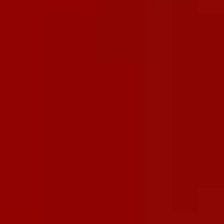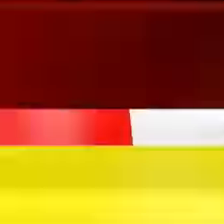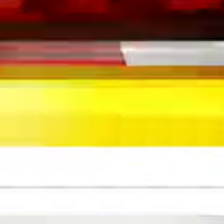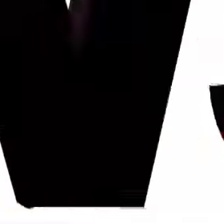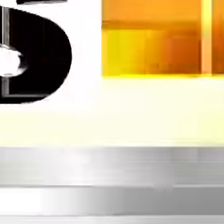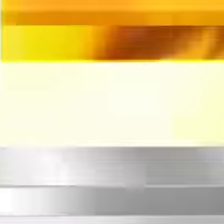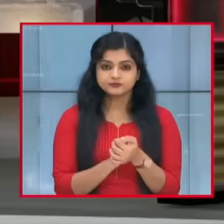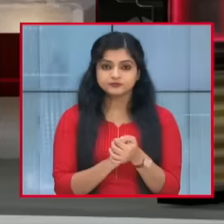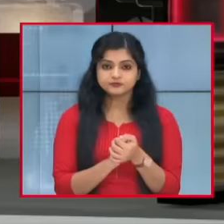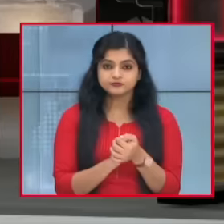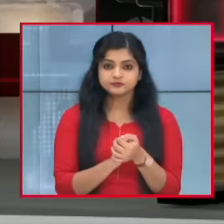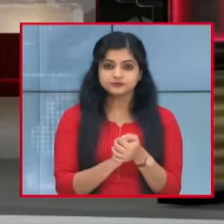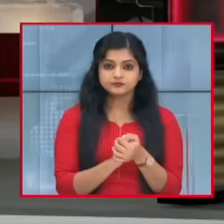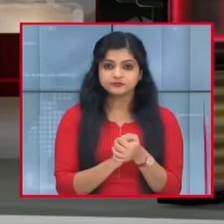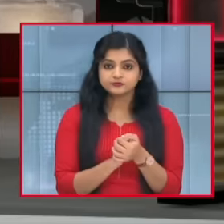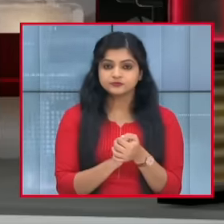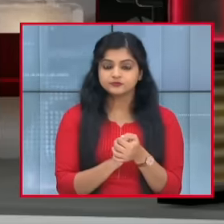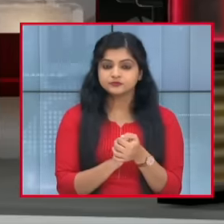നൽകിയത്.